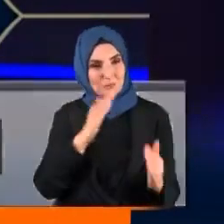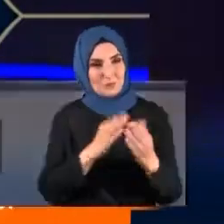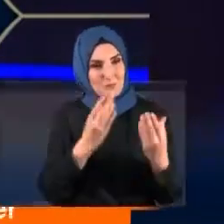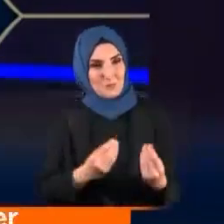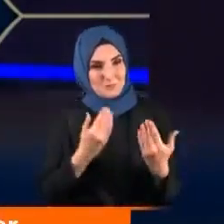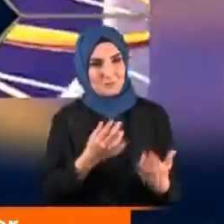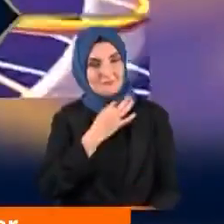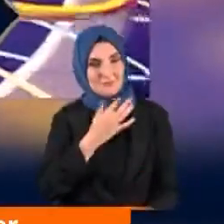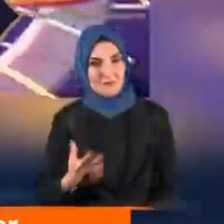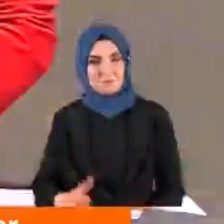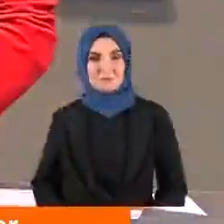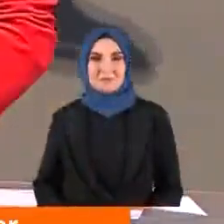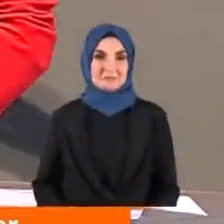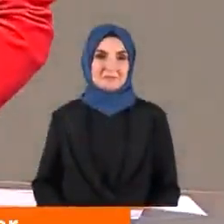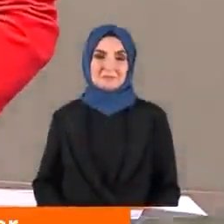olun.